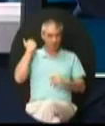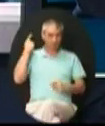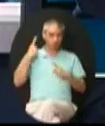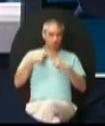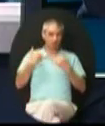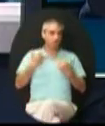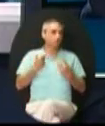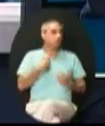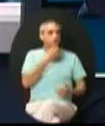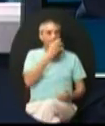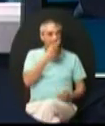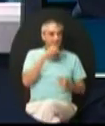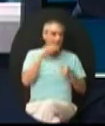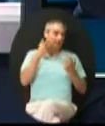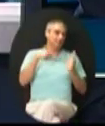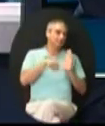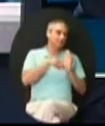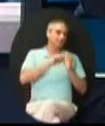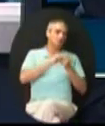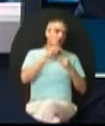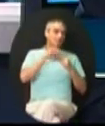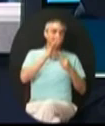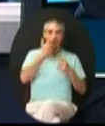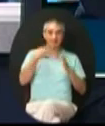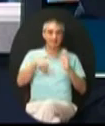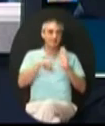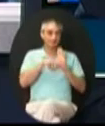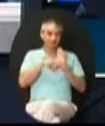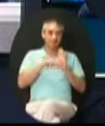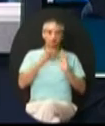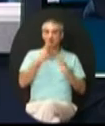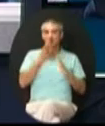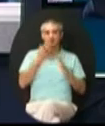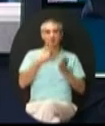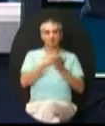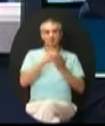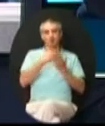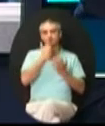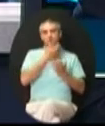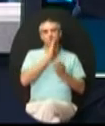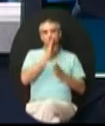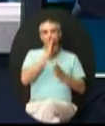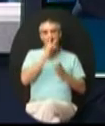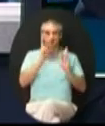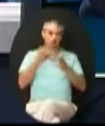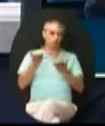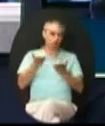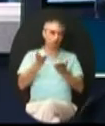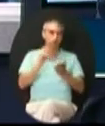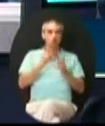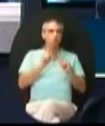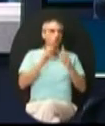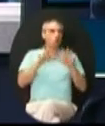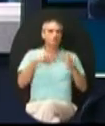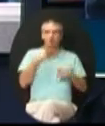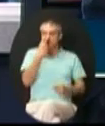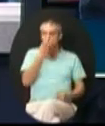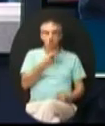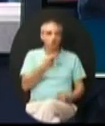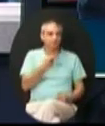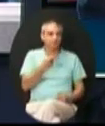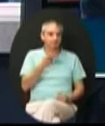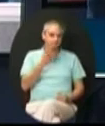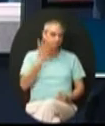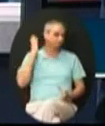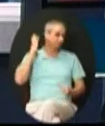שעד עכשיו? לכן שאלתי אותך אם אתה פסימיסט או אופטימיסט. כי אם היית פסימיסט, אז אפשר להגיד שיש המשך קלקולים. האמת היא שיש תופעות שאנחנו רואים פה,